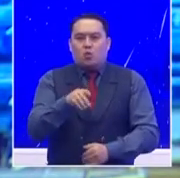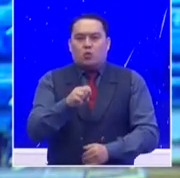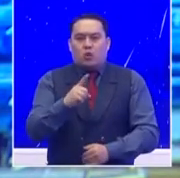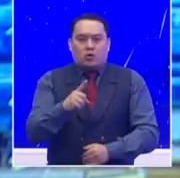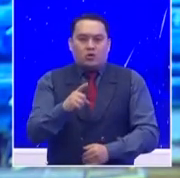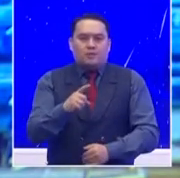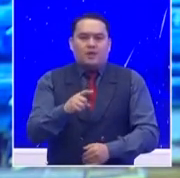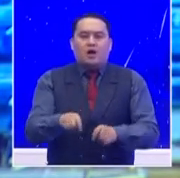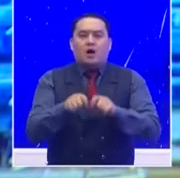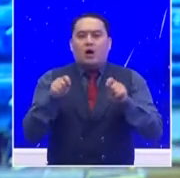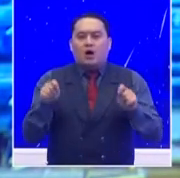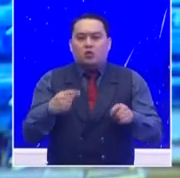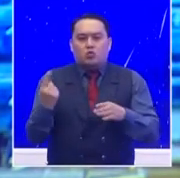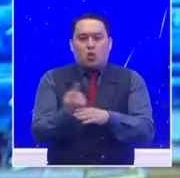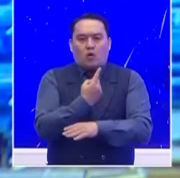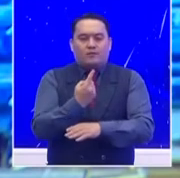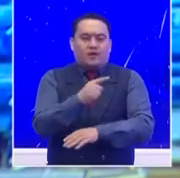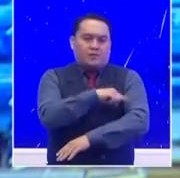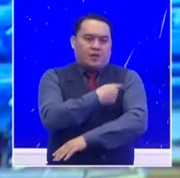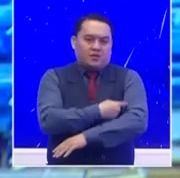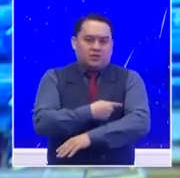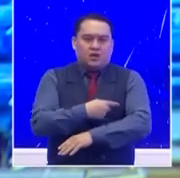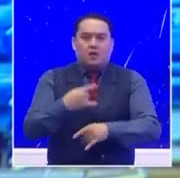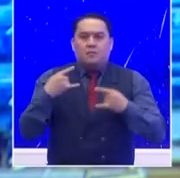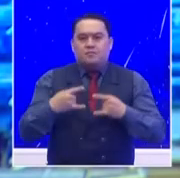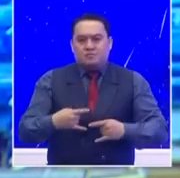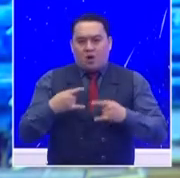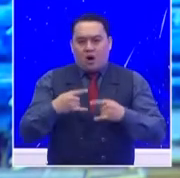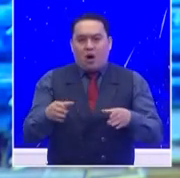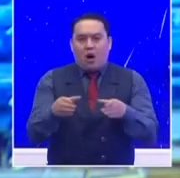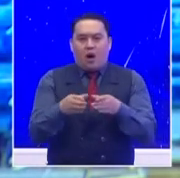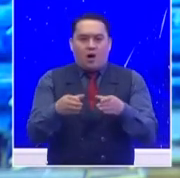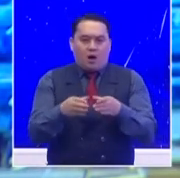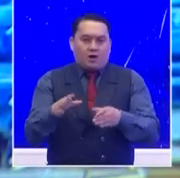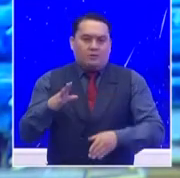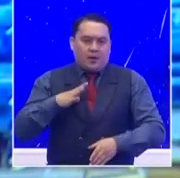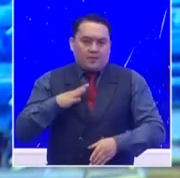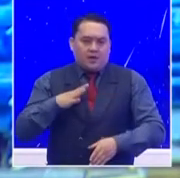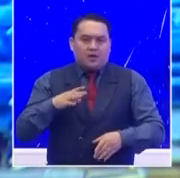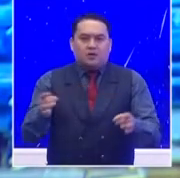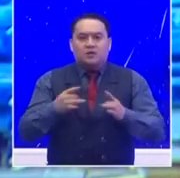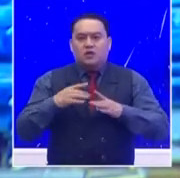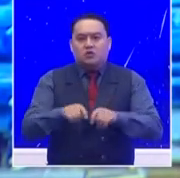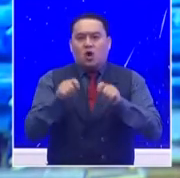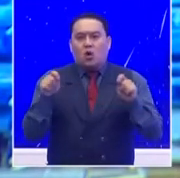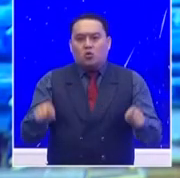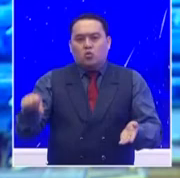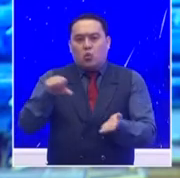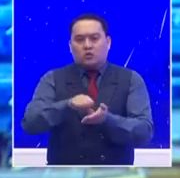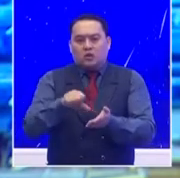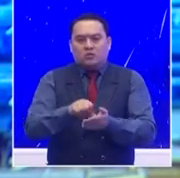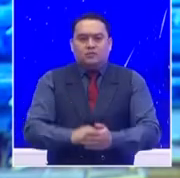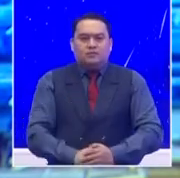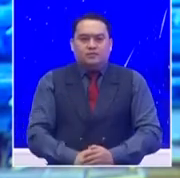узынагаш распахнул свои двери новый медицинский центр гемодиализа компания ген медикус фарм на торжественном открытии утверждение